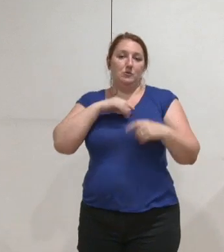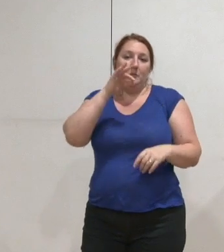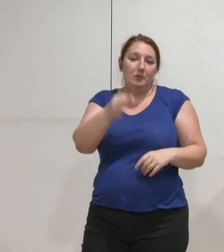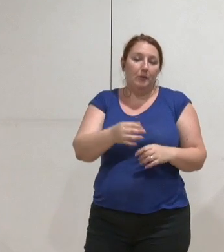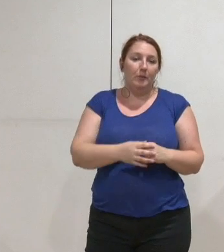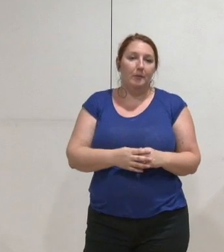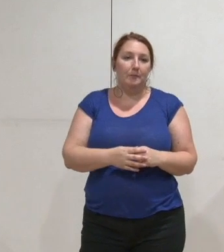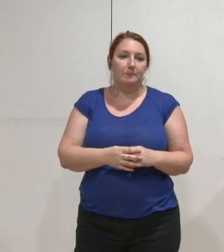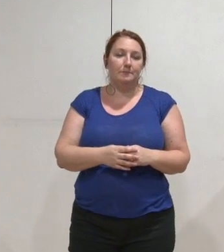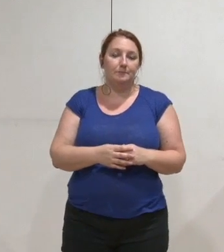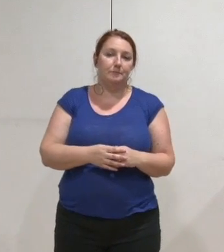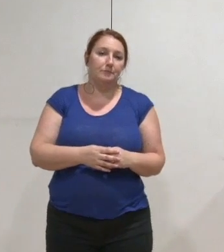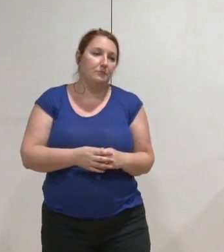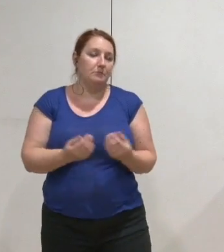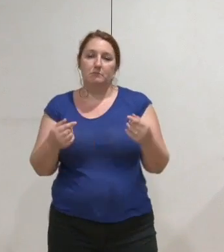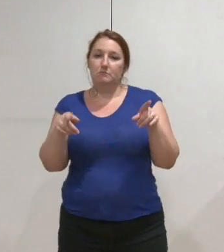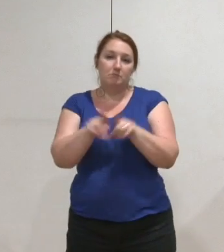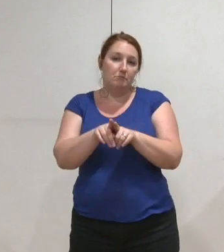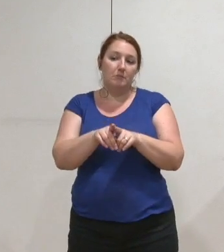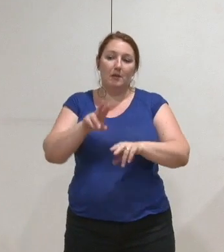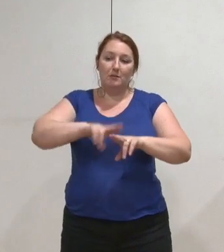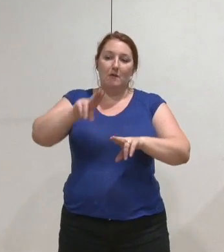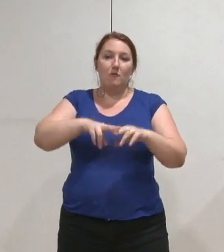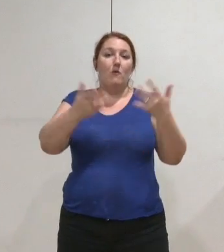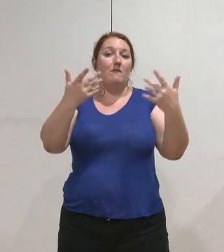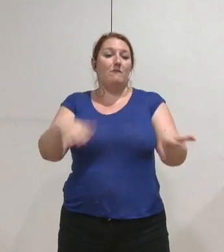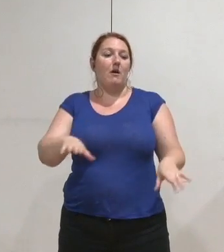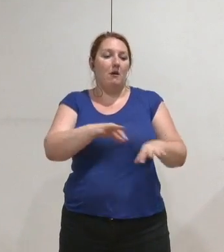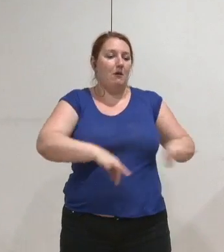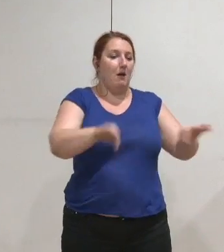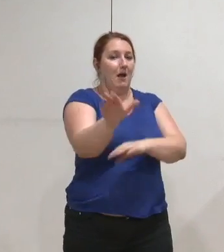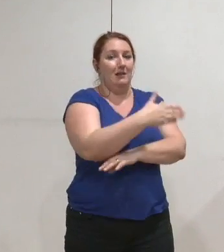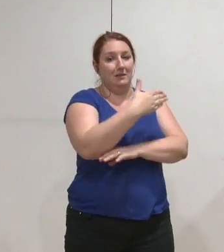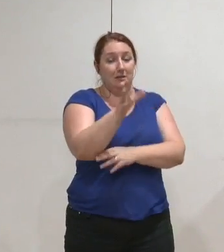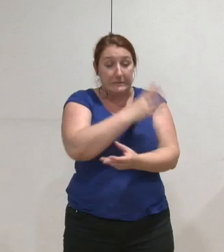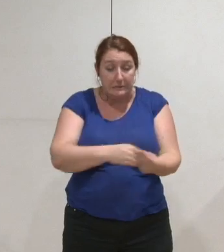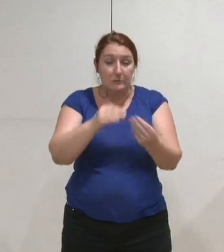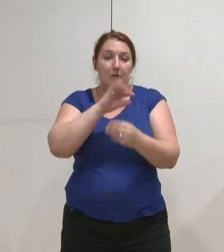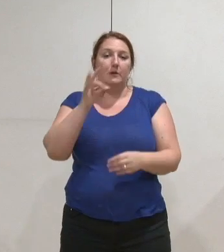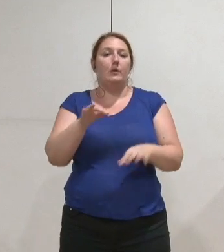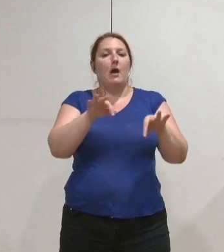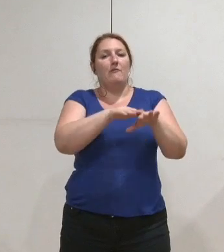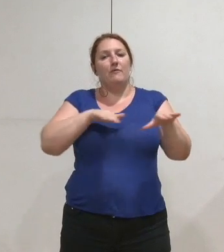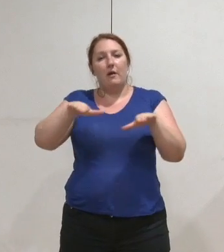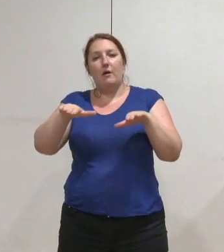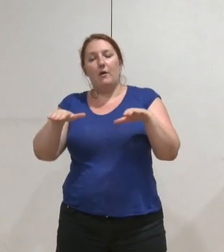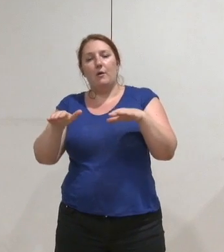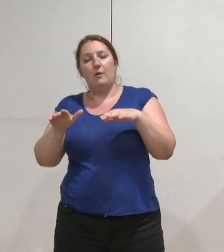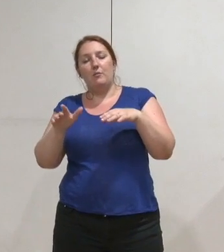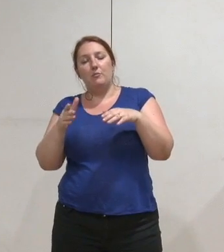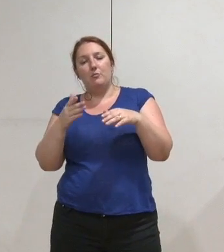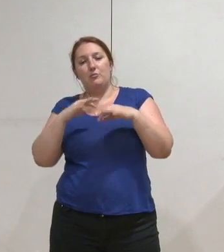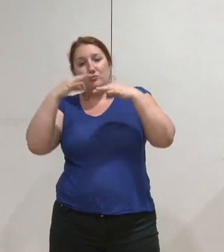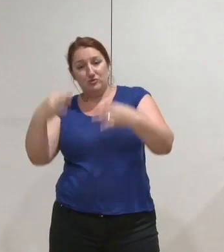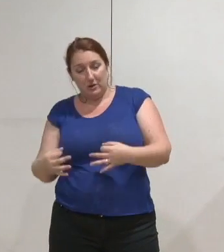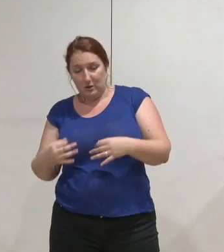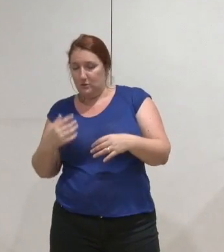que euh le paiement de la fin des travaux de de la halle de tennis pour ce qui est des budgets annexes nous reviendrons là aussi en fin